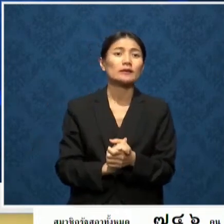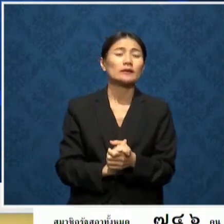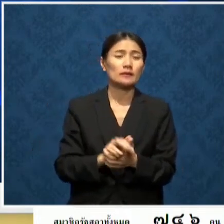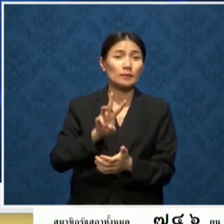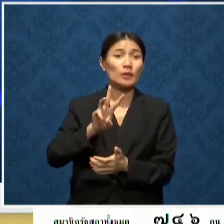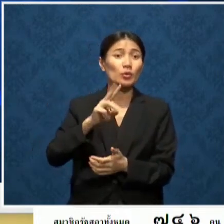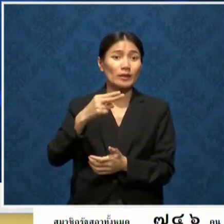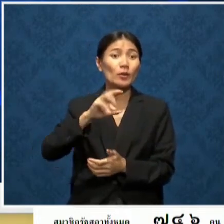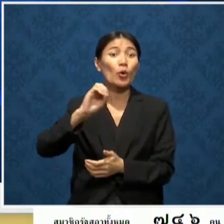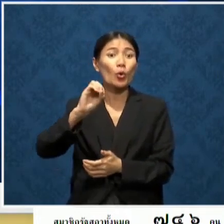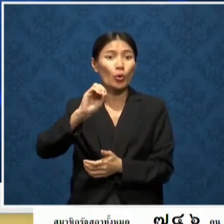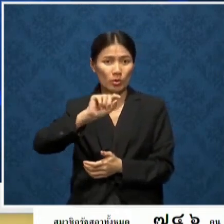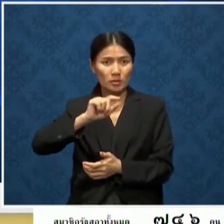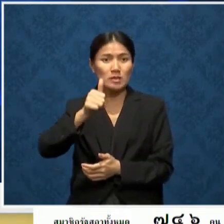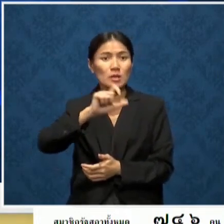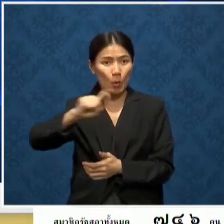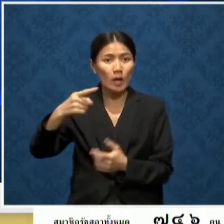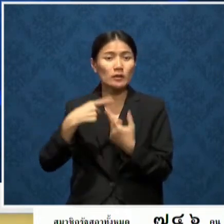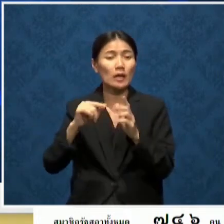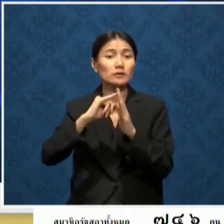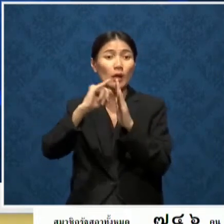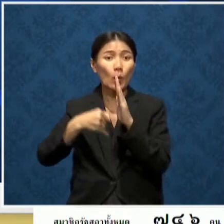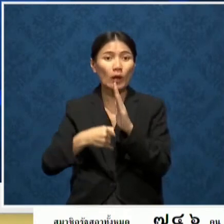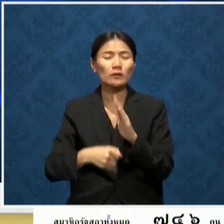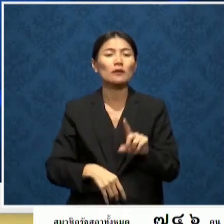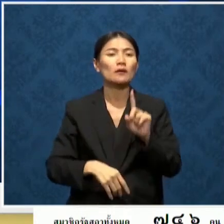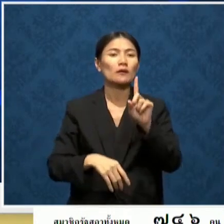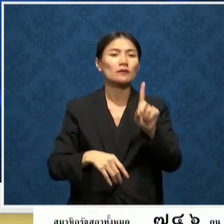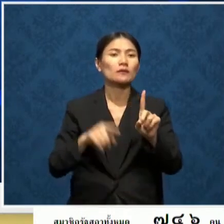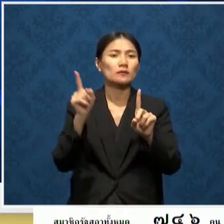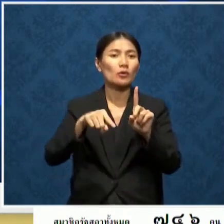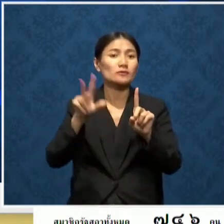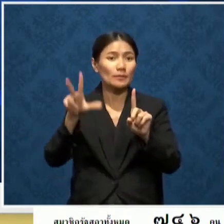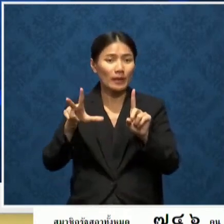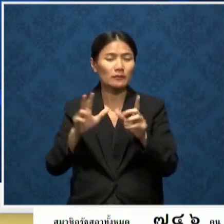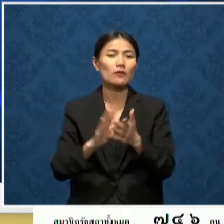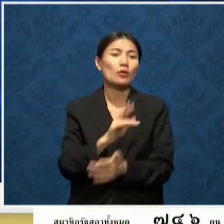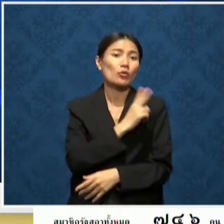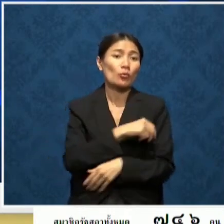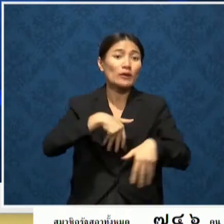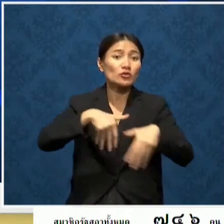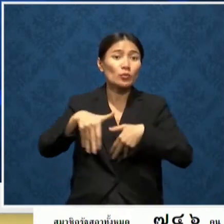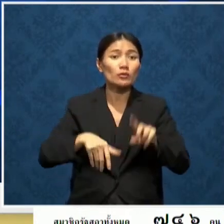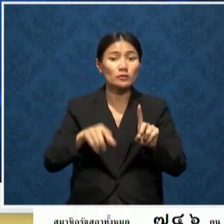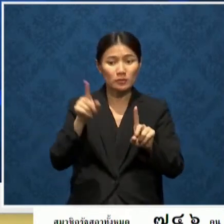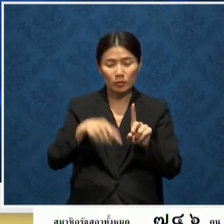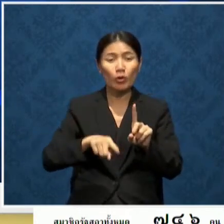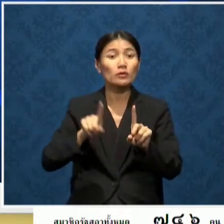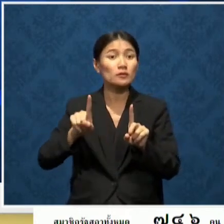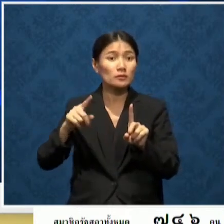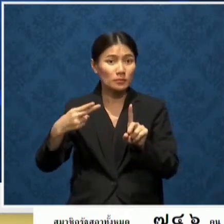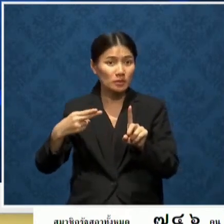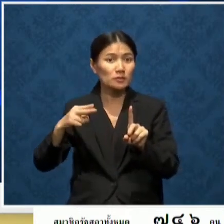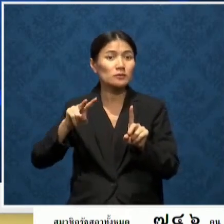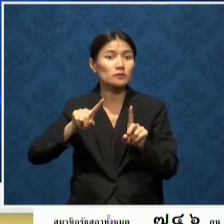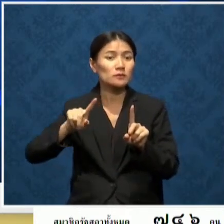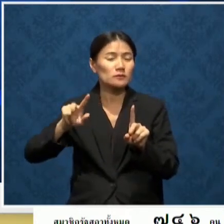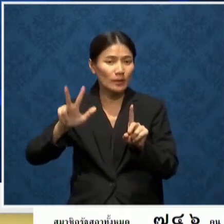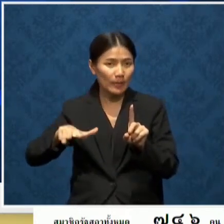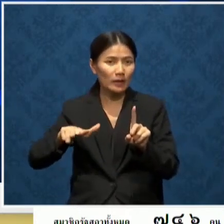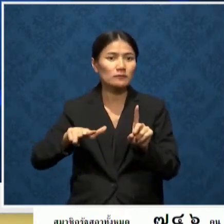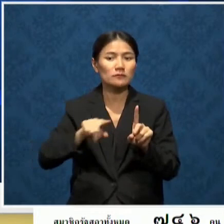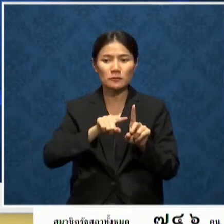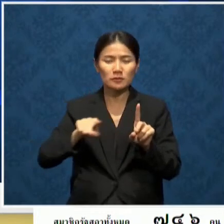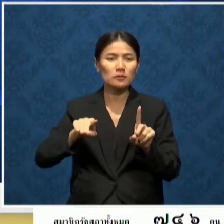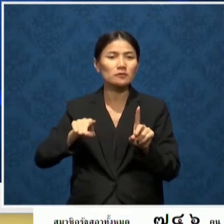้ซ้ำแตใตางจัหวด รมให้บาลศูน์ 1-3,000 และรใหบลชุมชน 1-1, คนถึง 1-2,000